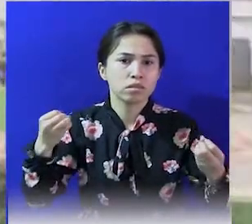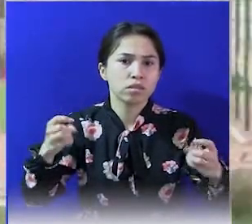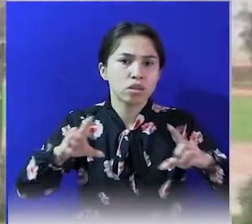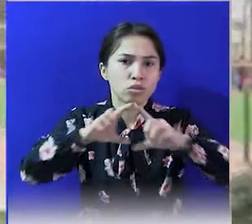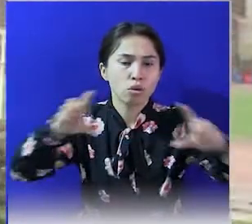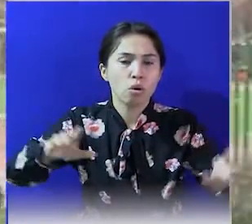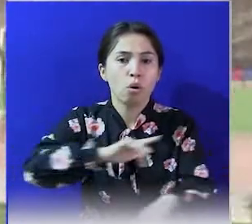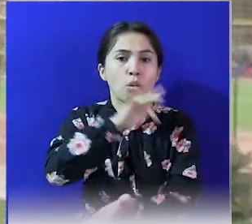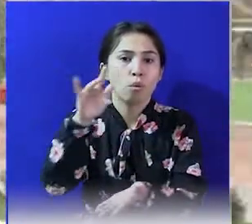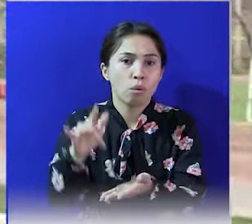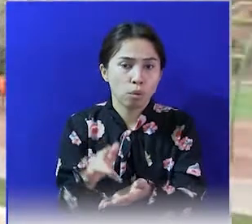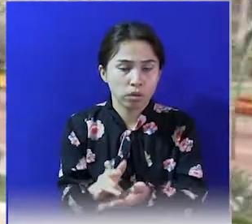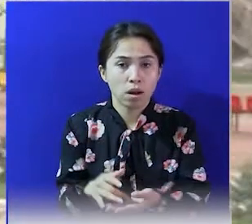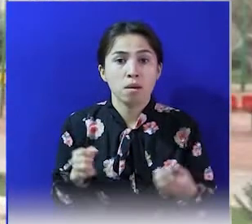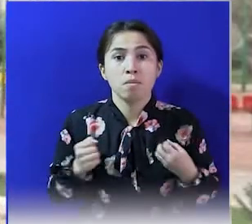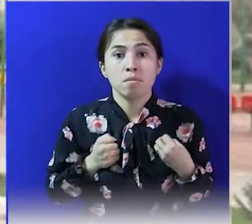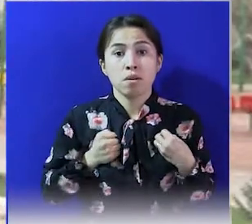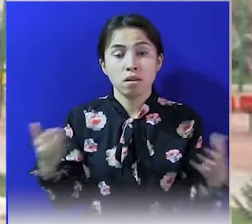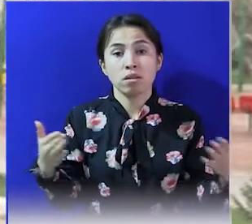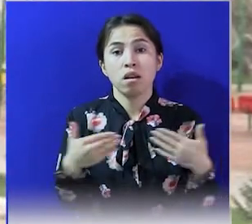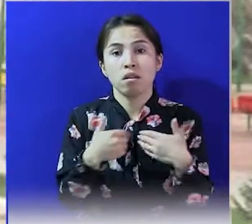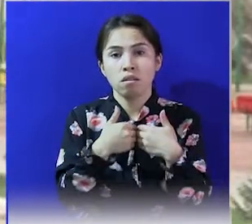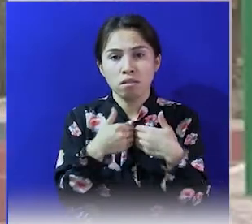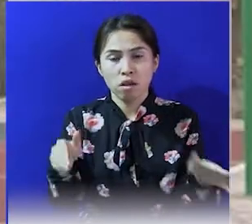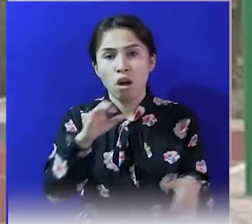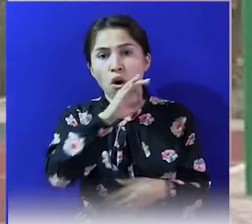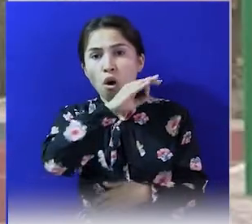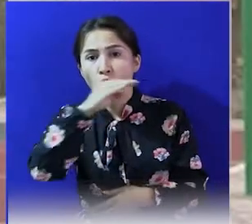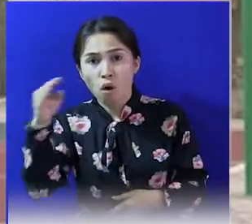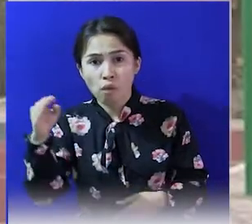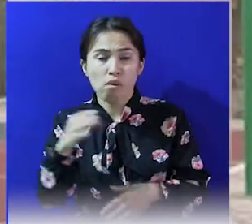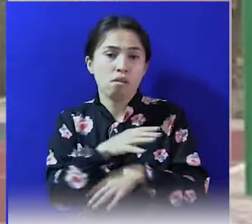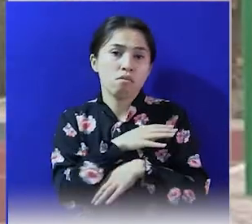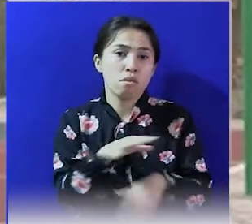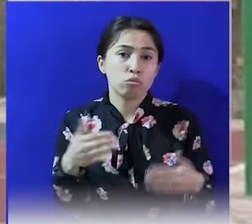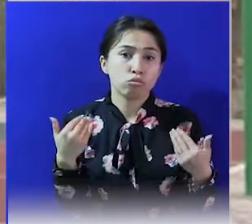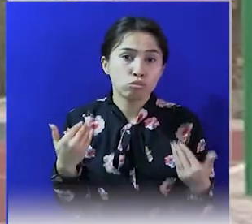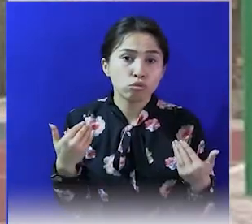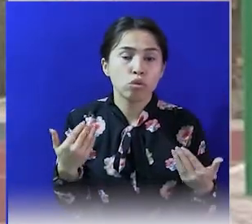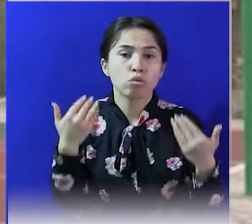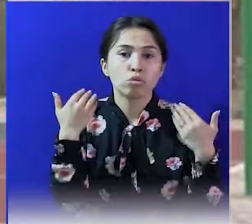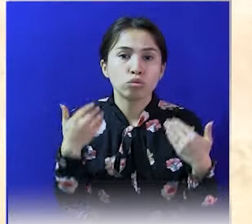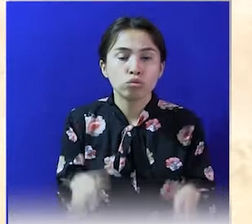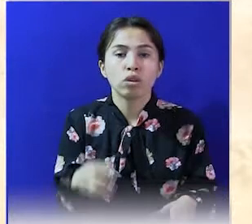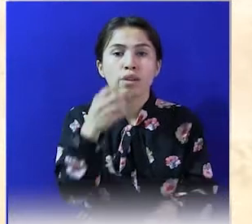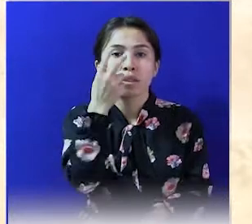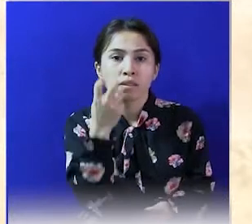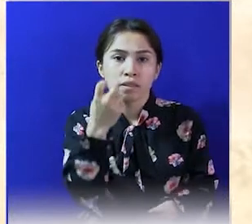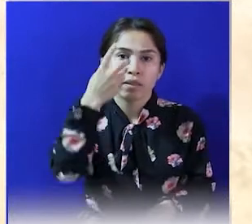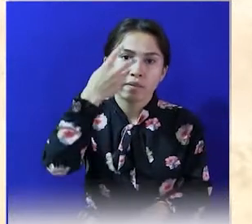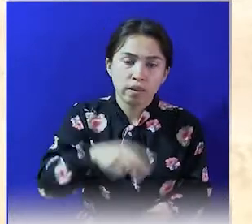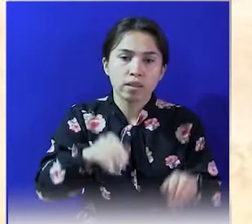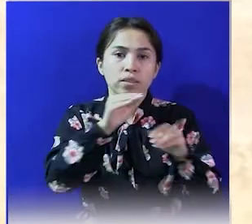как следует из названия – элитное образование в городе. Хотя торжественная церемония открытия школы официально не состоялась,